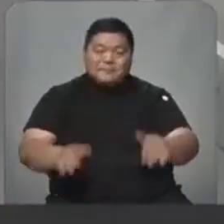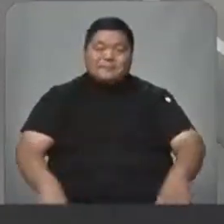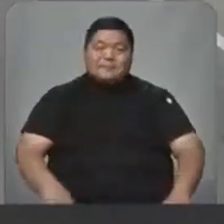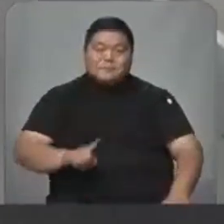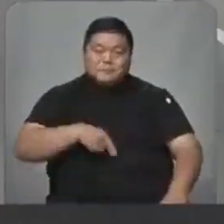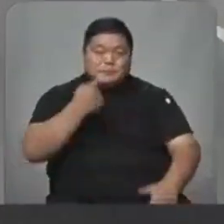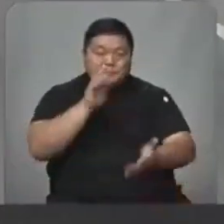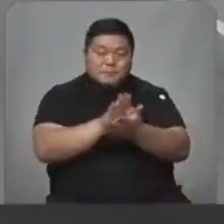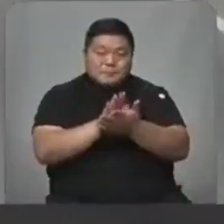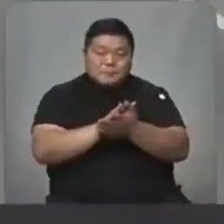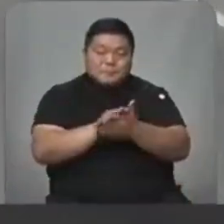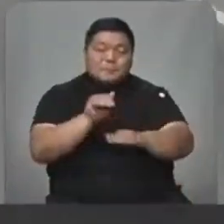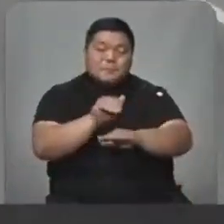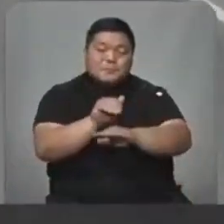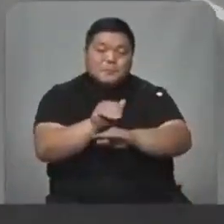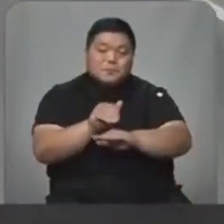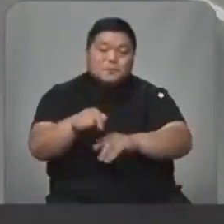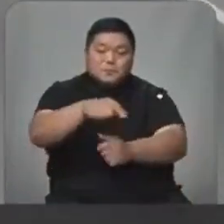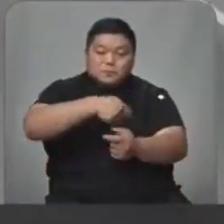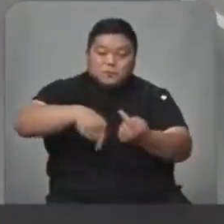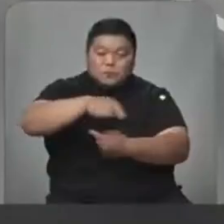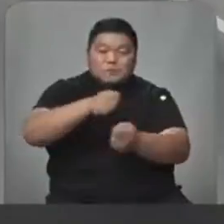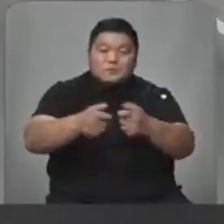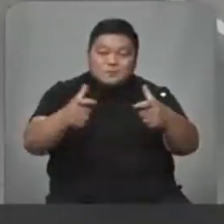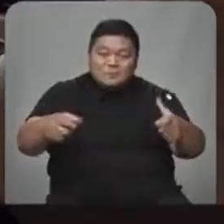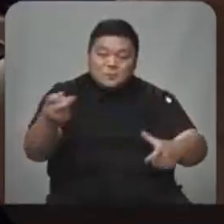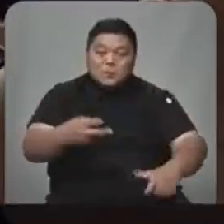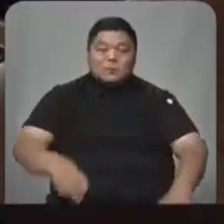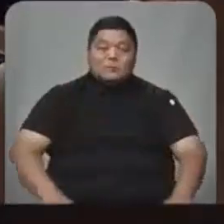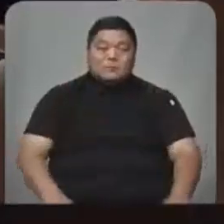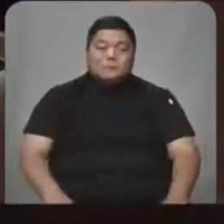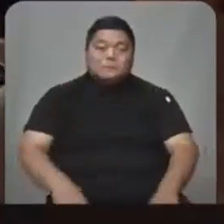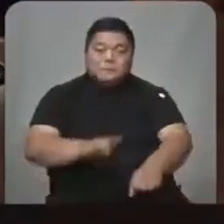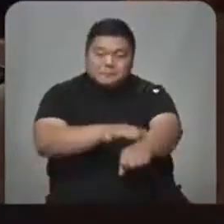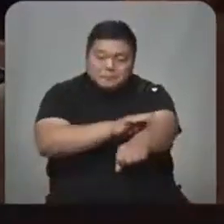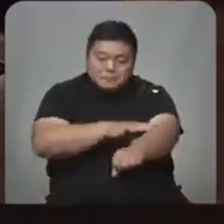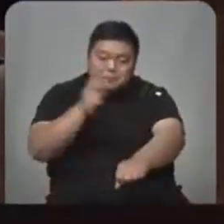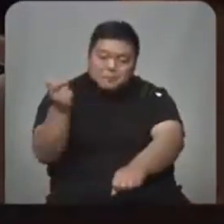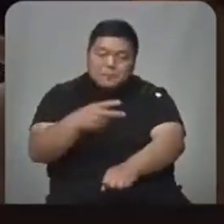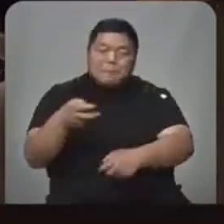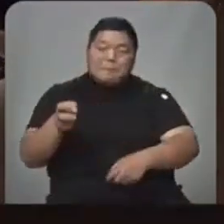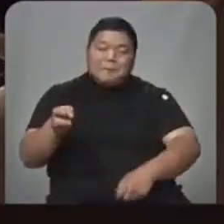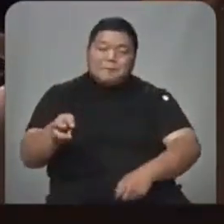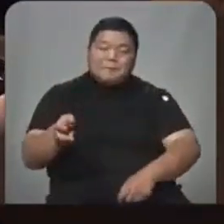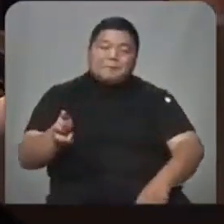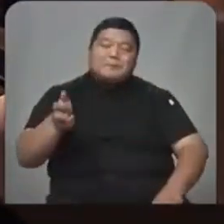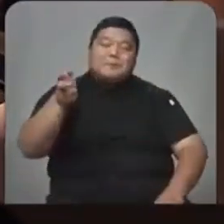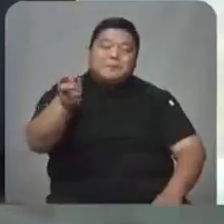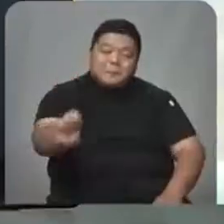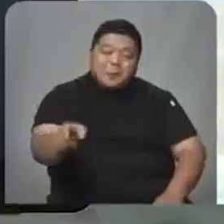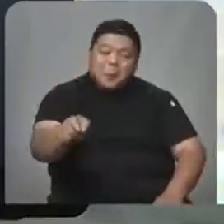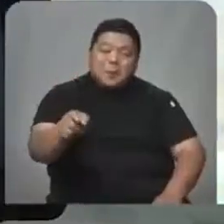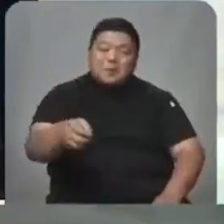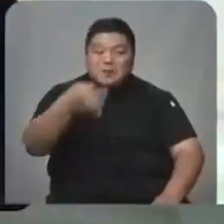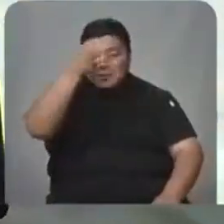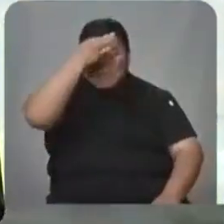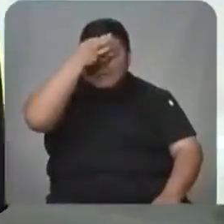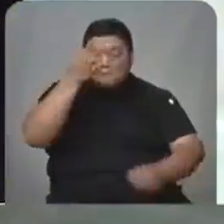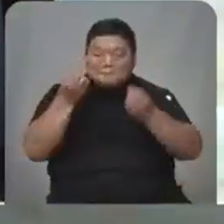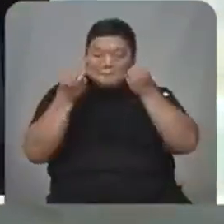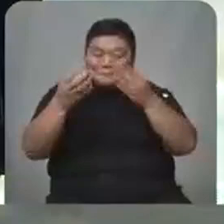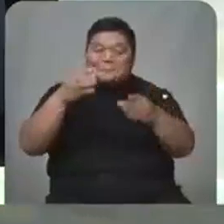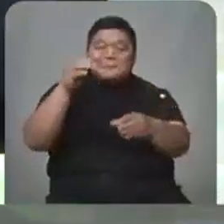자율주행차 운행구역 확대와 스마트 횡단보도, 스마트 버스 정류장 조성 등 첨단 기술이 강릉시에 우선